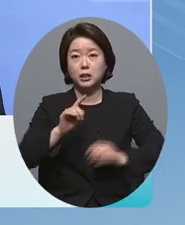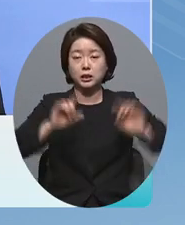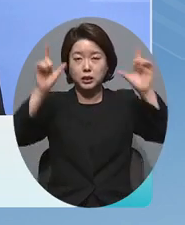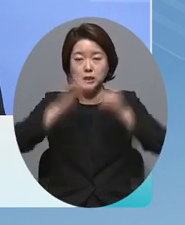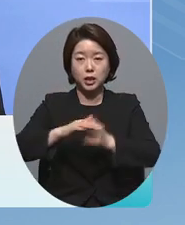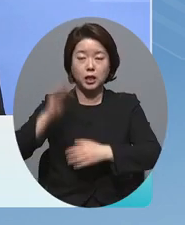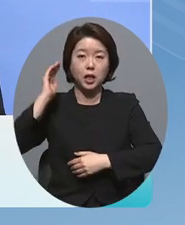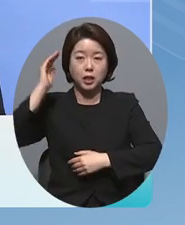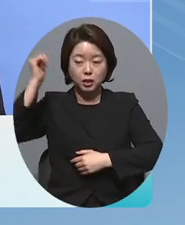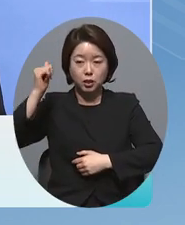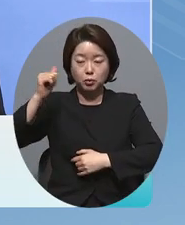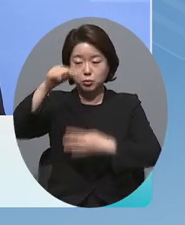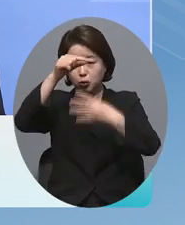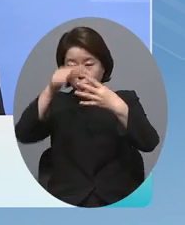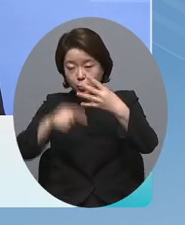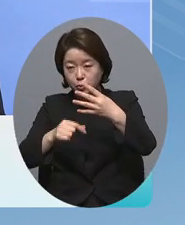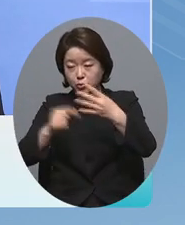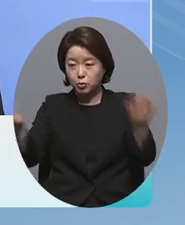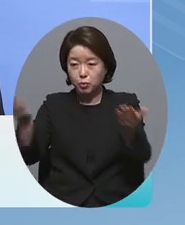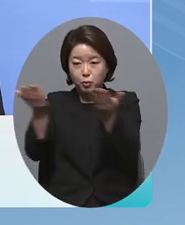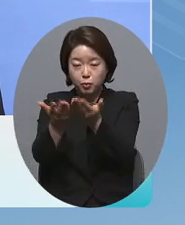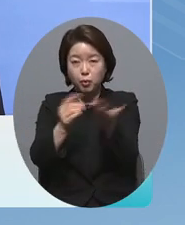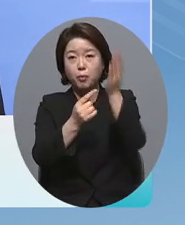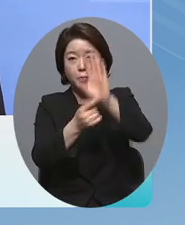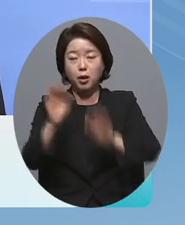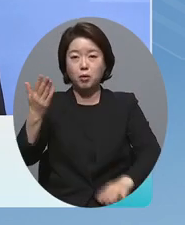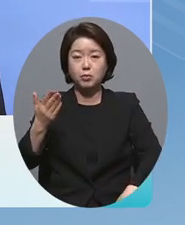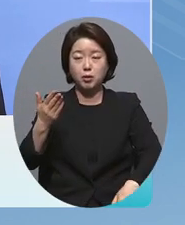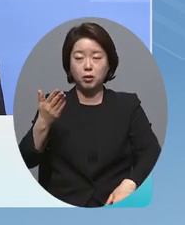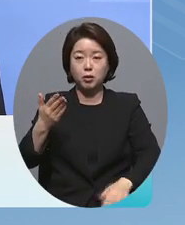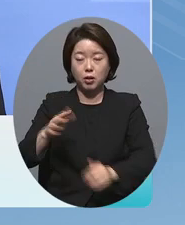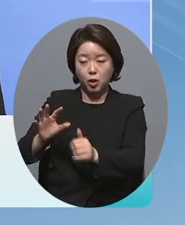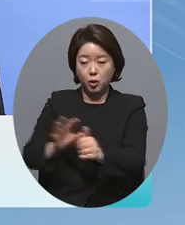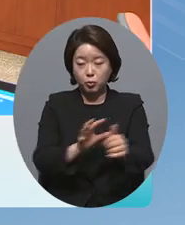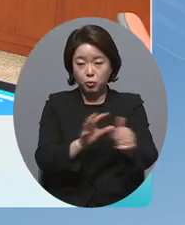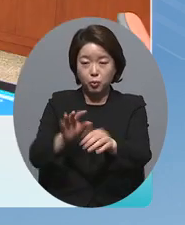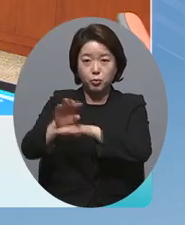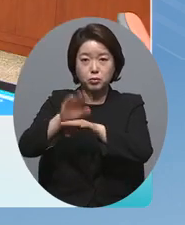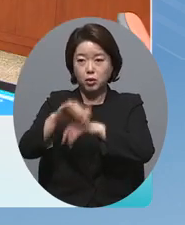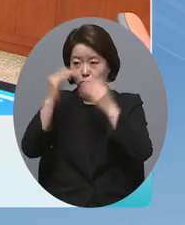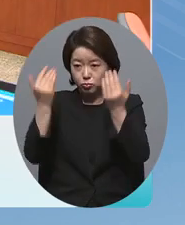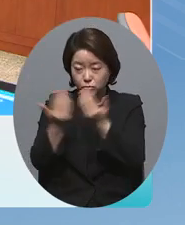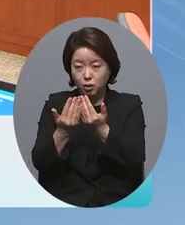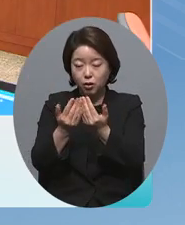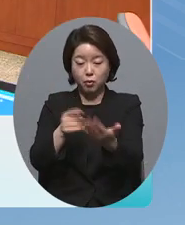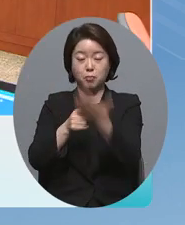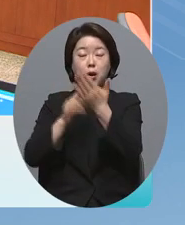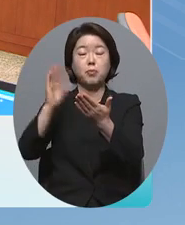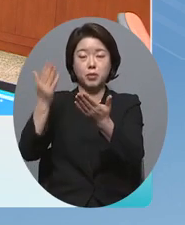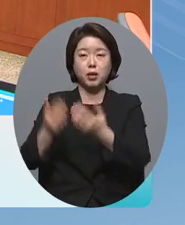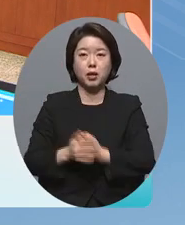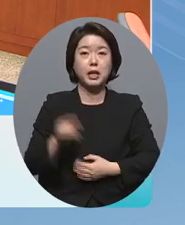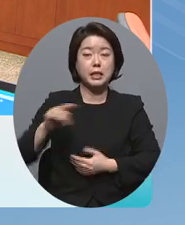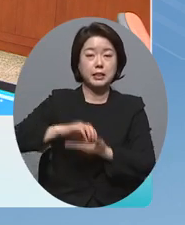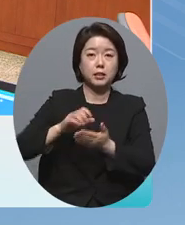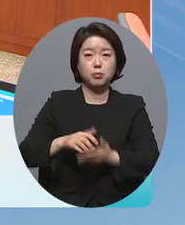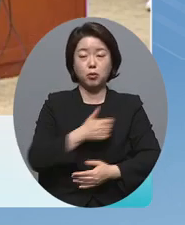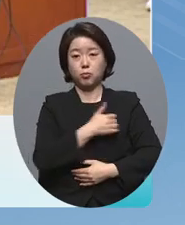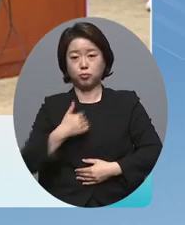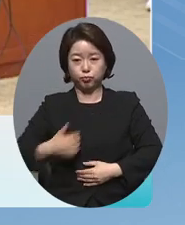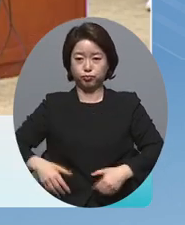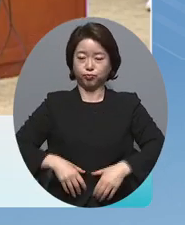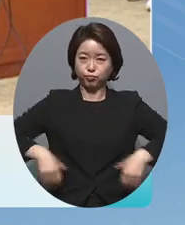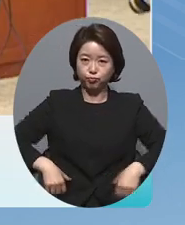대통령 일정하고 공개하면 돼요. 경호 차량이 어떻게 움직였는지 다 나오는 거거든요. 그만큼 떳떳하다라고